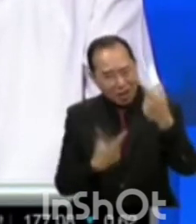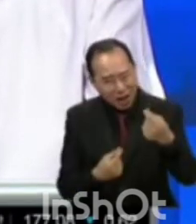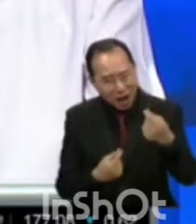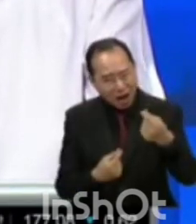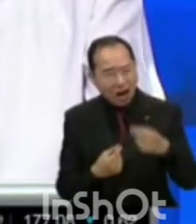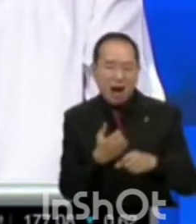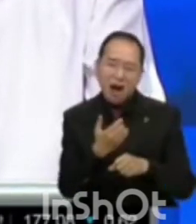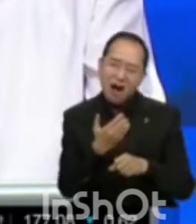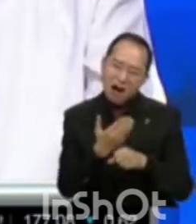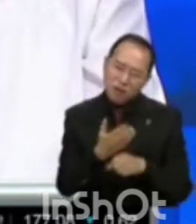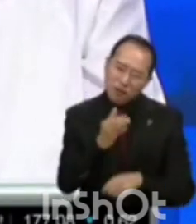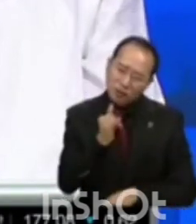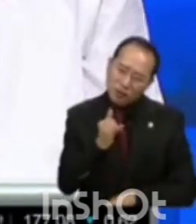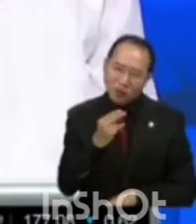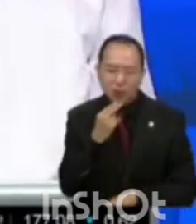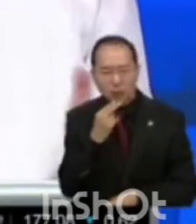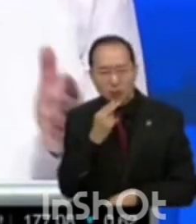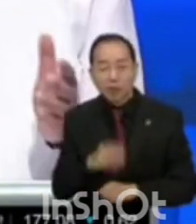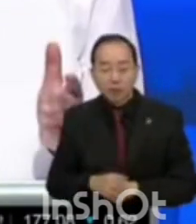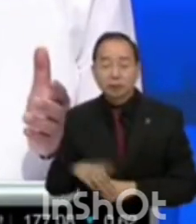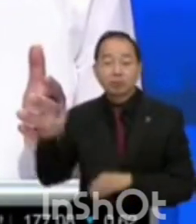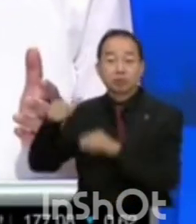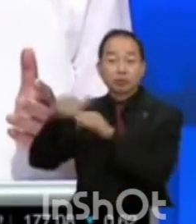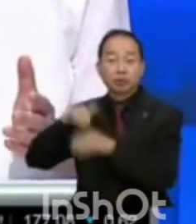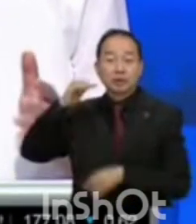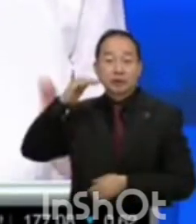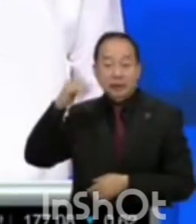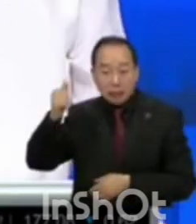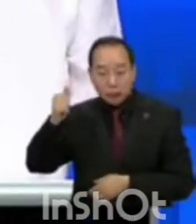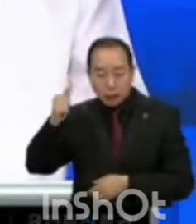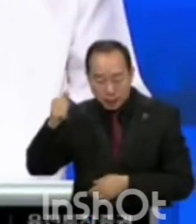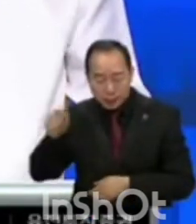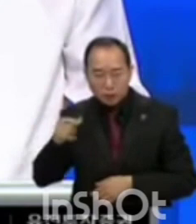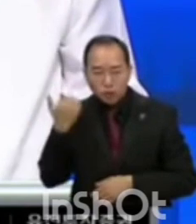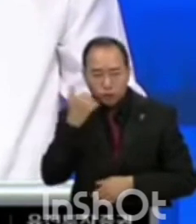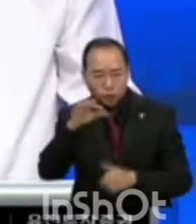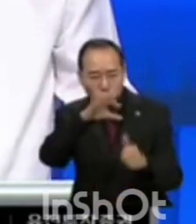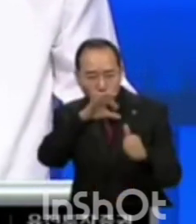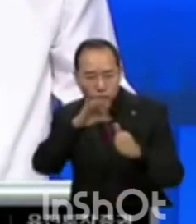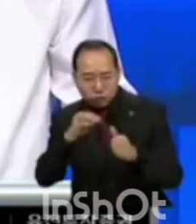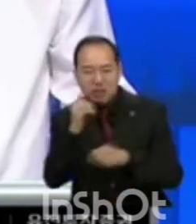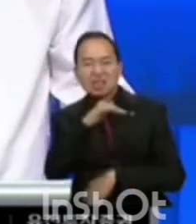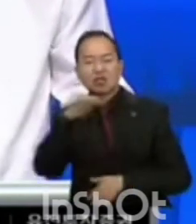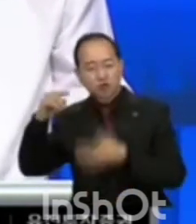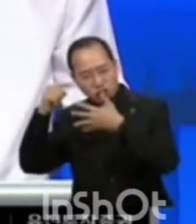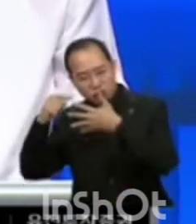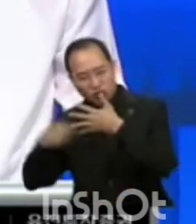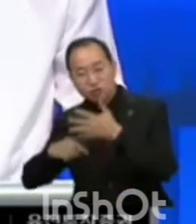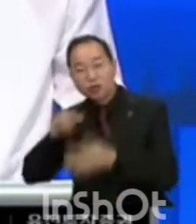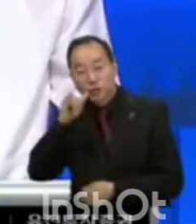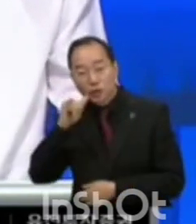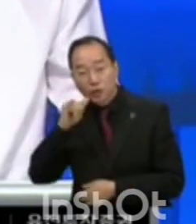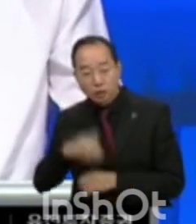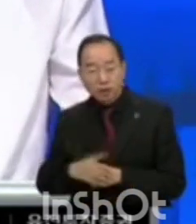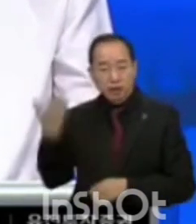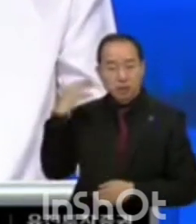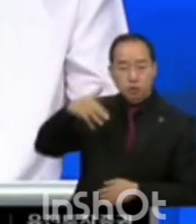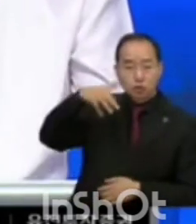대개 지금 문재인 정부에서도 인사 검증 기준으로 쓰고 있는 것들이 있고요. 또 우리 추미애 후보님 당대표 하실